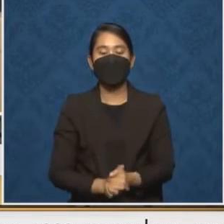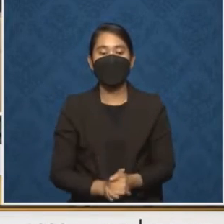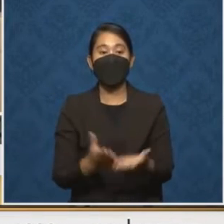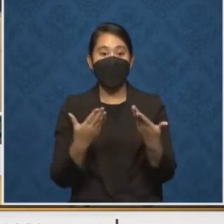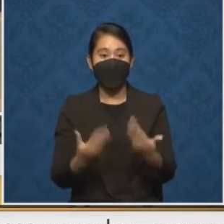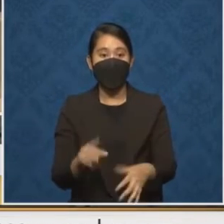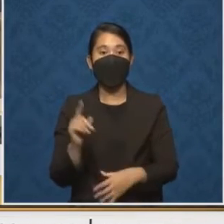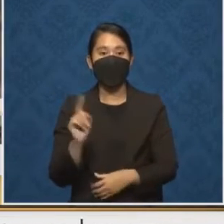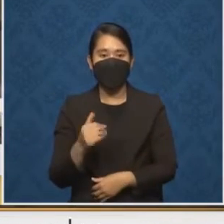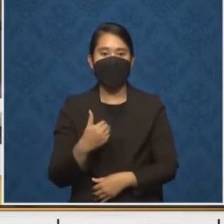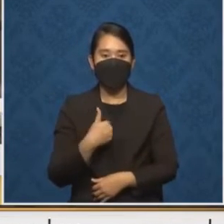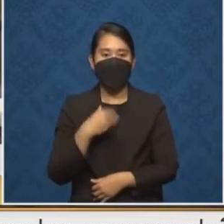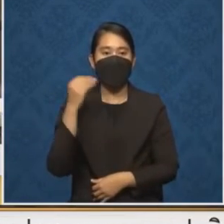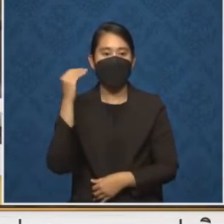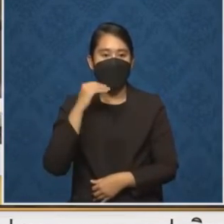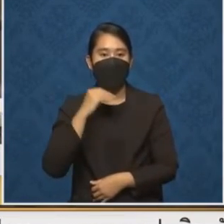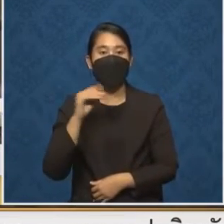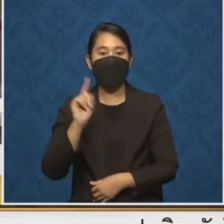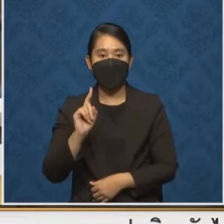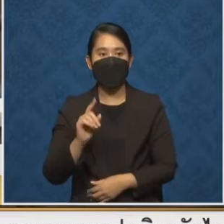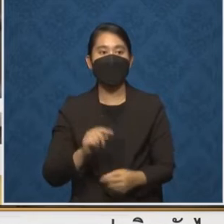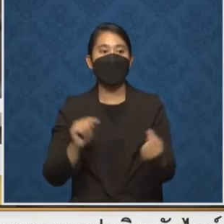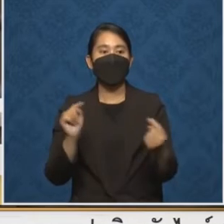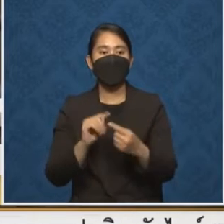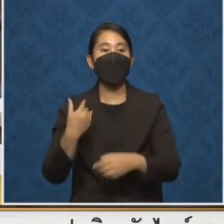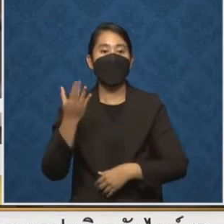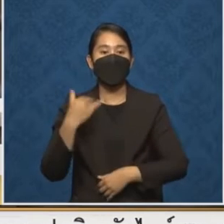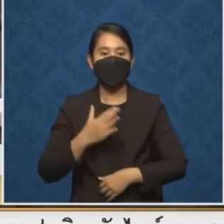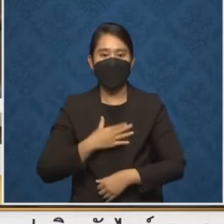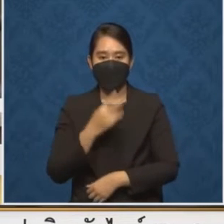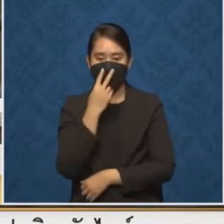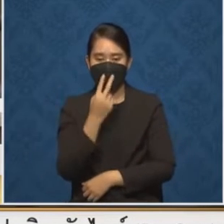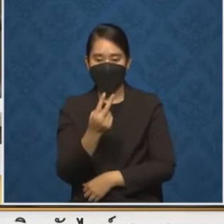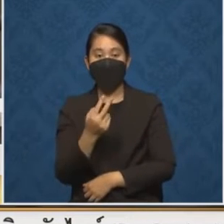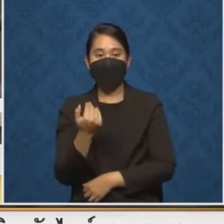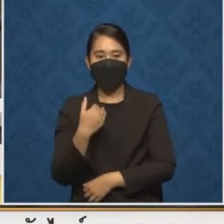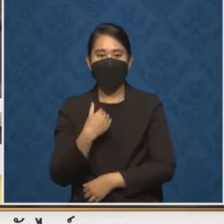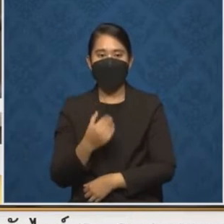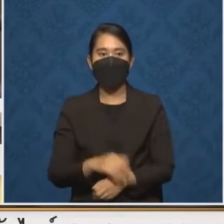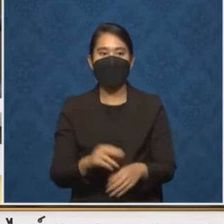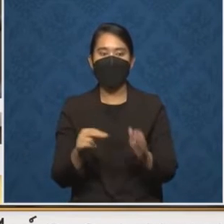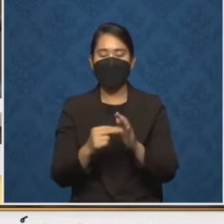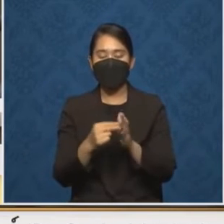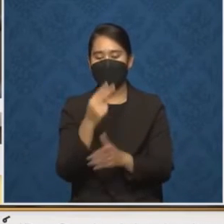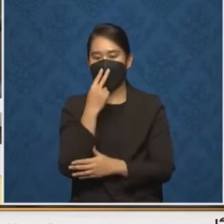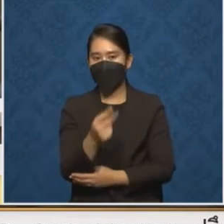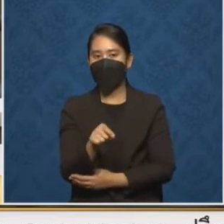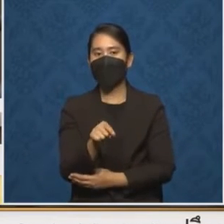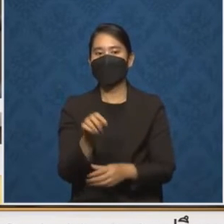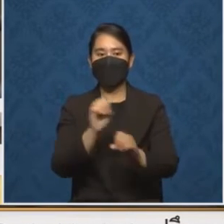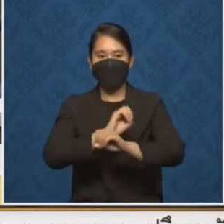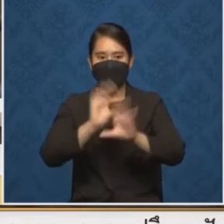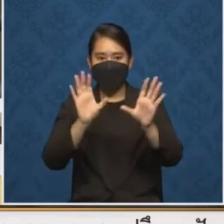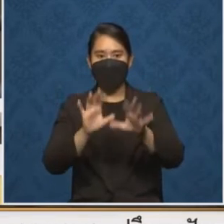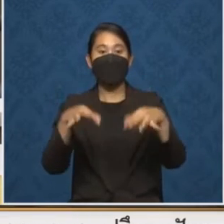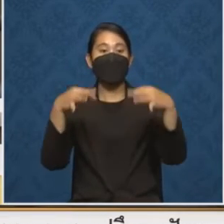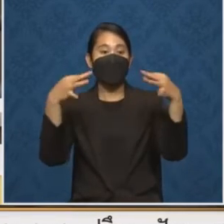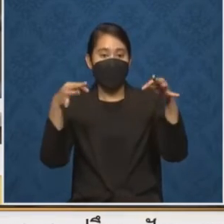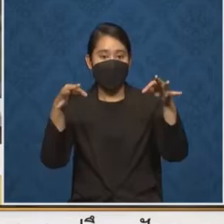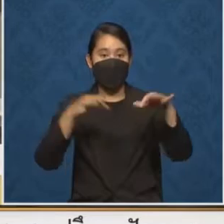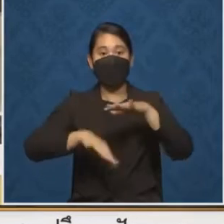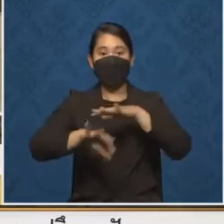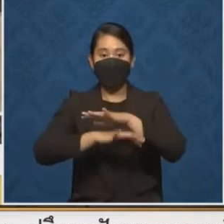แล้วผมพบหลายกรณีมากของรบฤษากิตอนนทผมลงไปดูใไนลเอียดพบชัดเจนเลยครับวาหลกฐานทสำคัญ